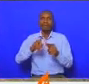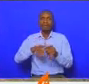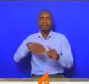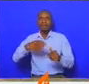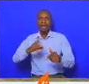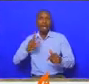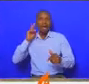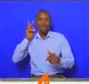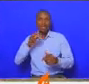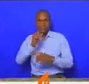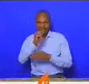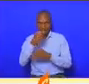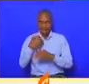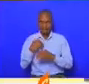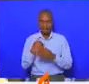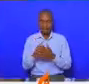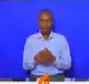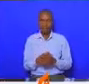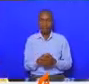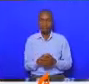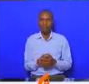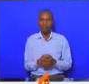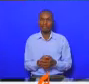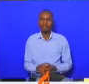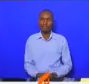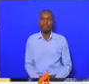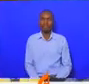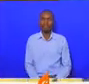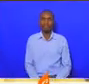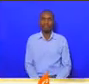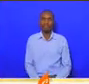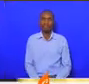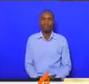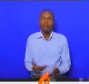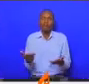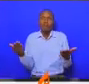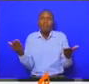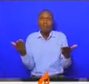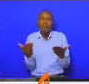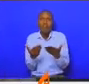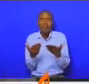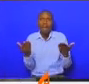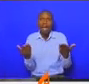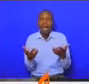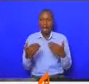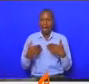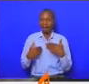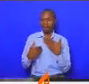We feel this is where we belong.